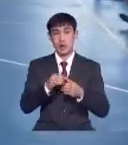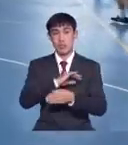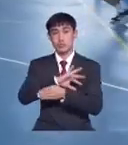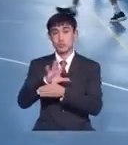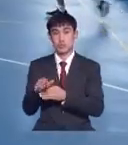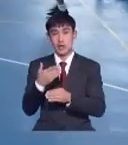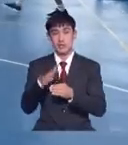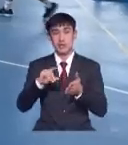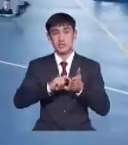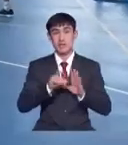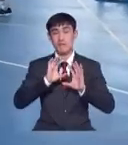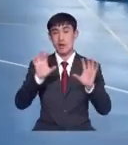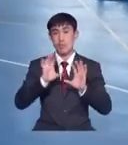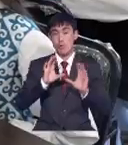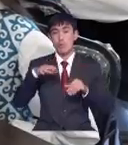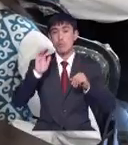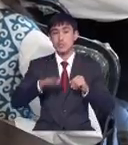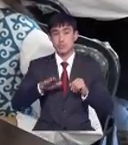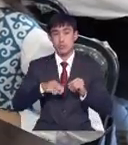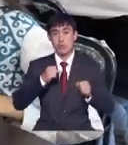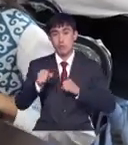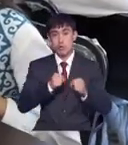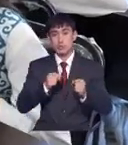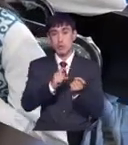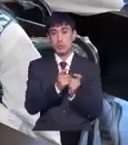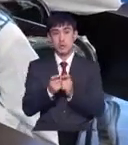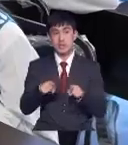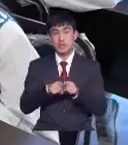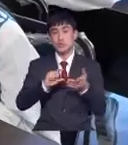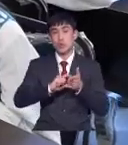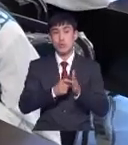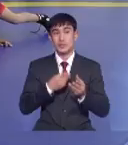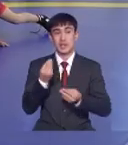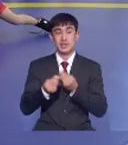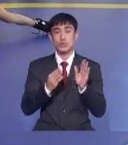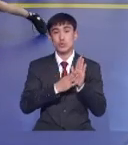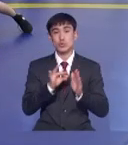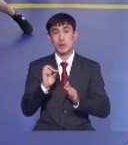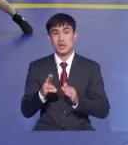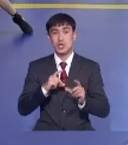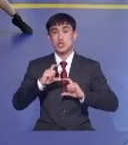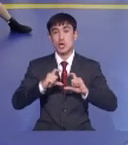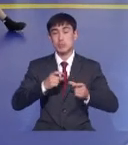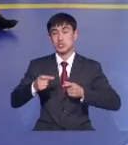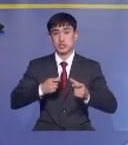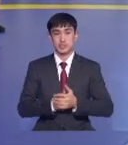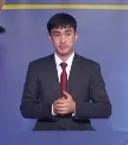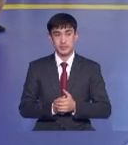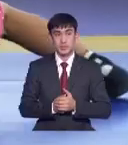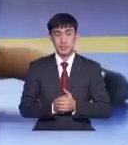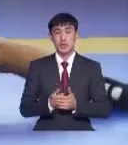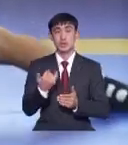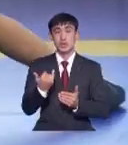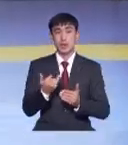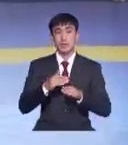обустроены отдельные залы для волейбола, баскетбола, бокса, борьбы, а также комнаты для игры в тогос-кумалак, шахматы и шашки. Кроме того,